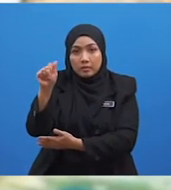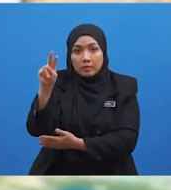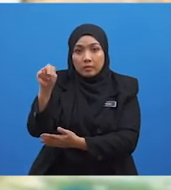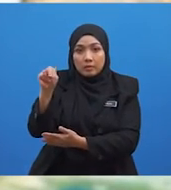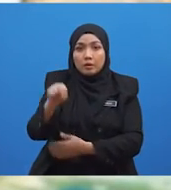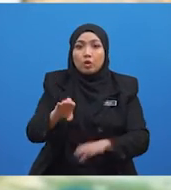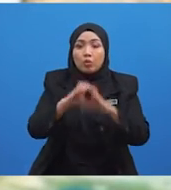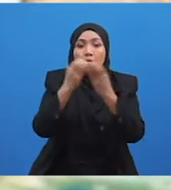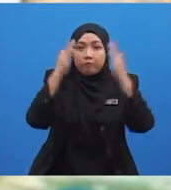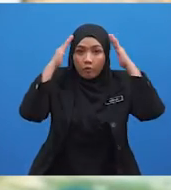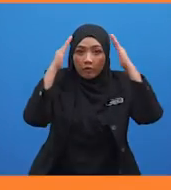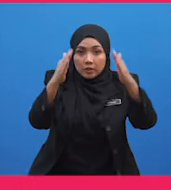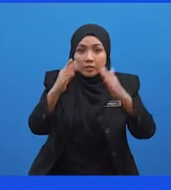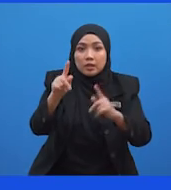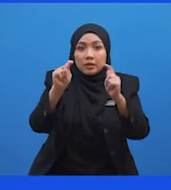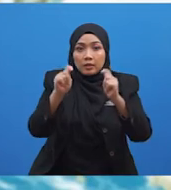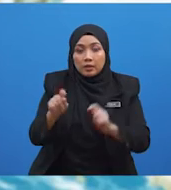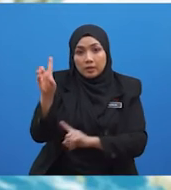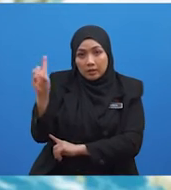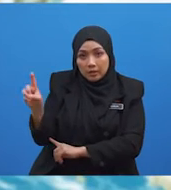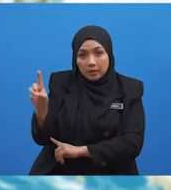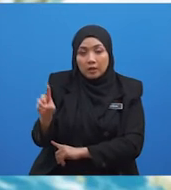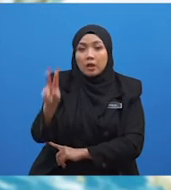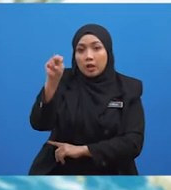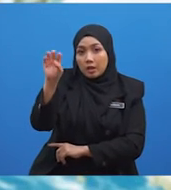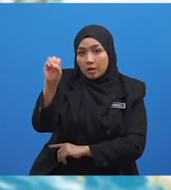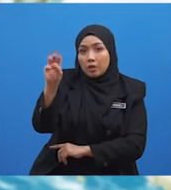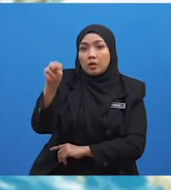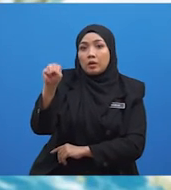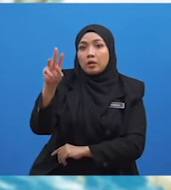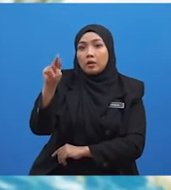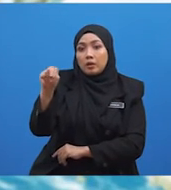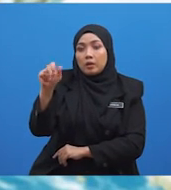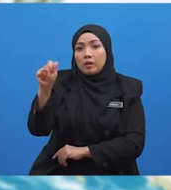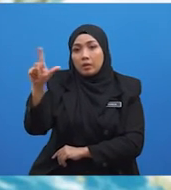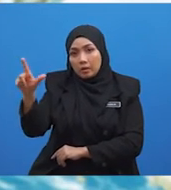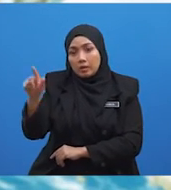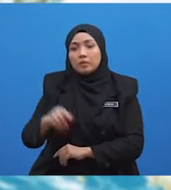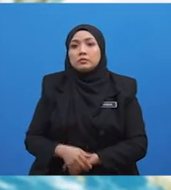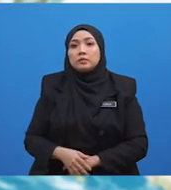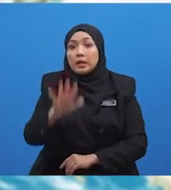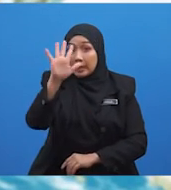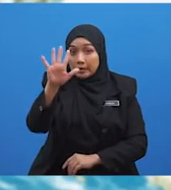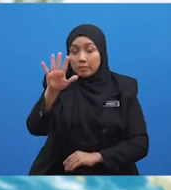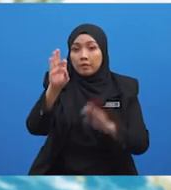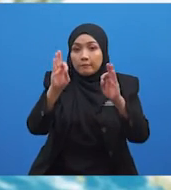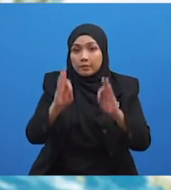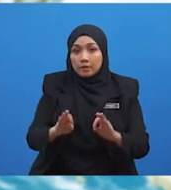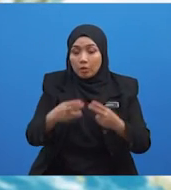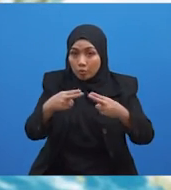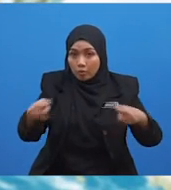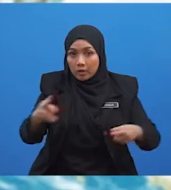dan teknik kumpulan nominal. Cikgu sudah membincangkan lima fakta, huraian